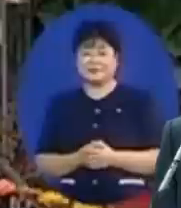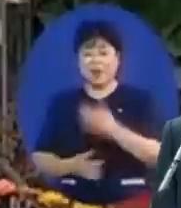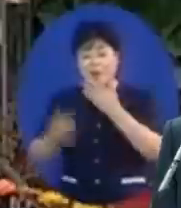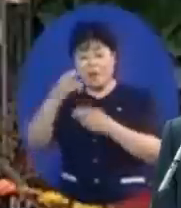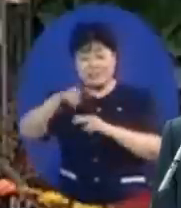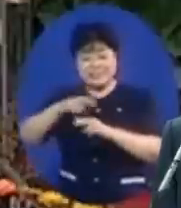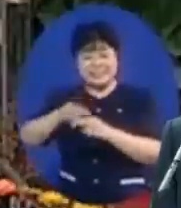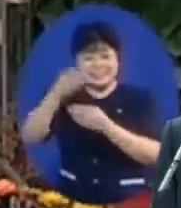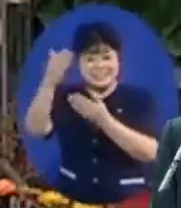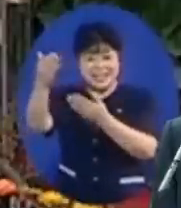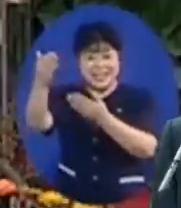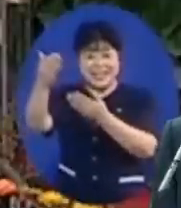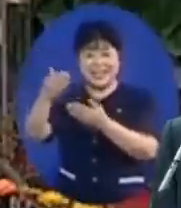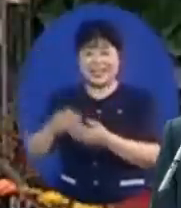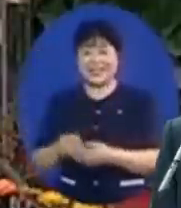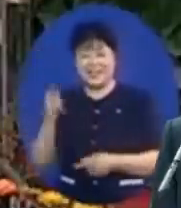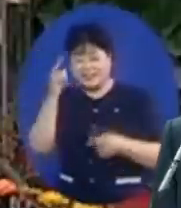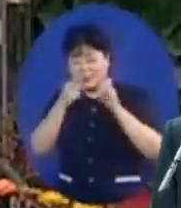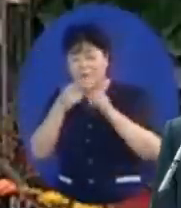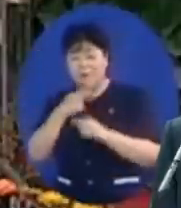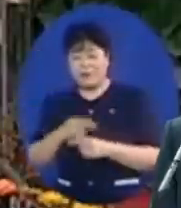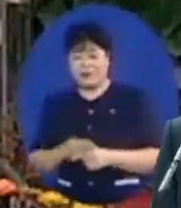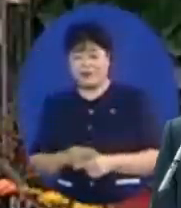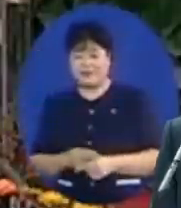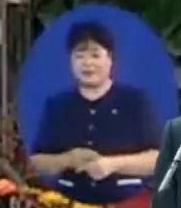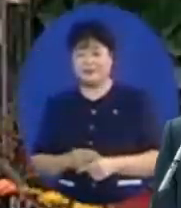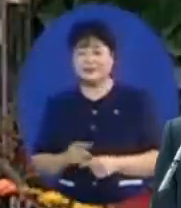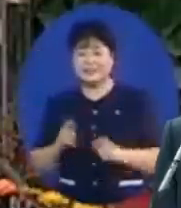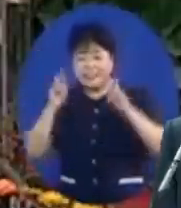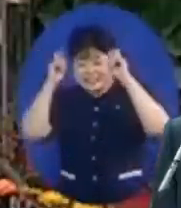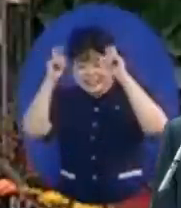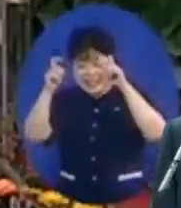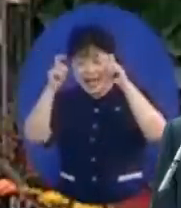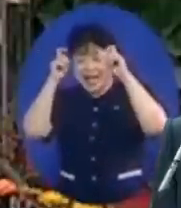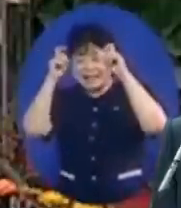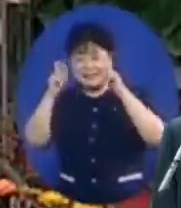번제는 흠없는 수소, 순양, 순염소, 비둘기